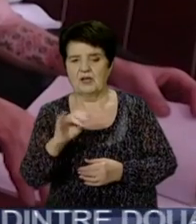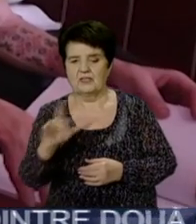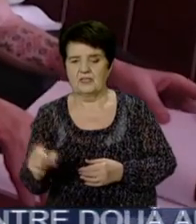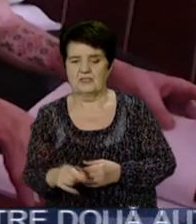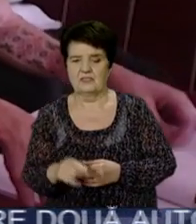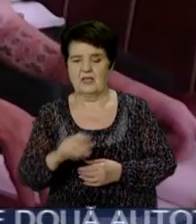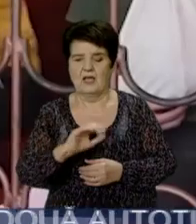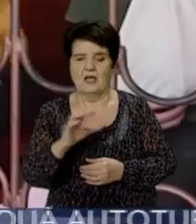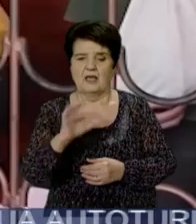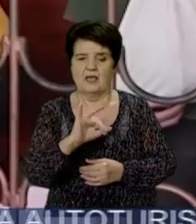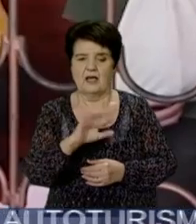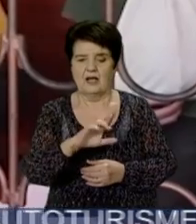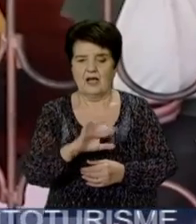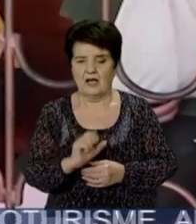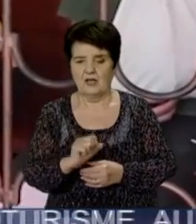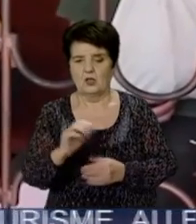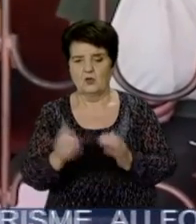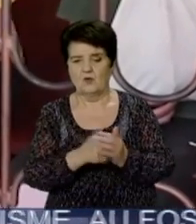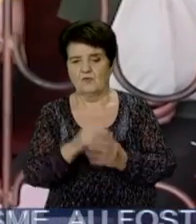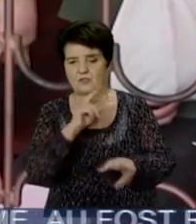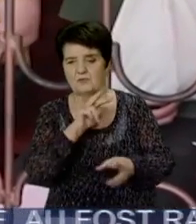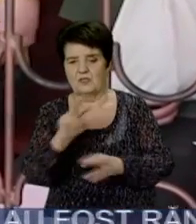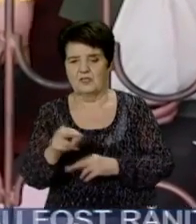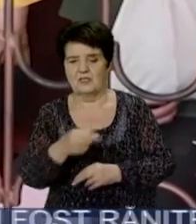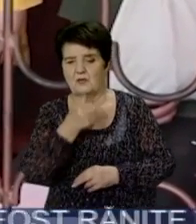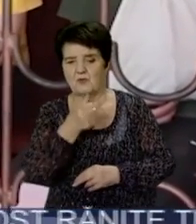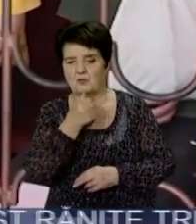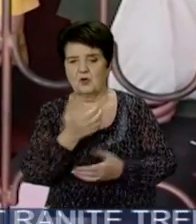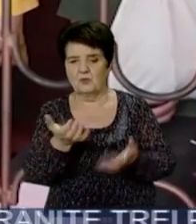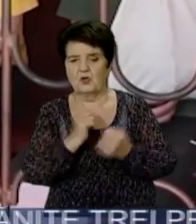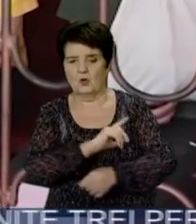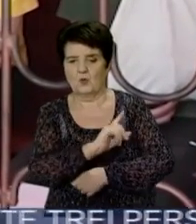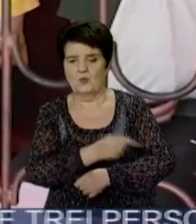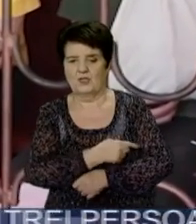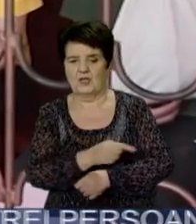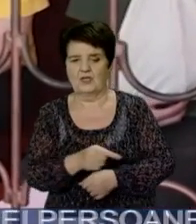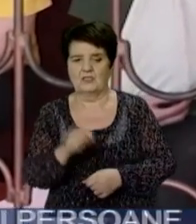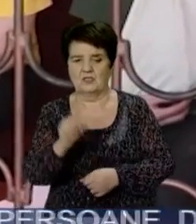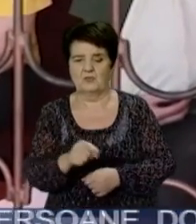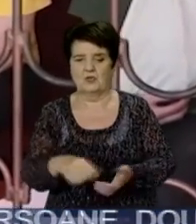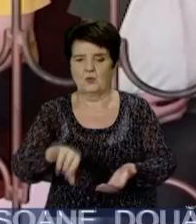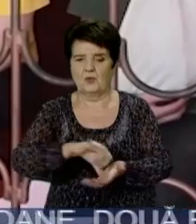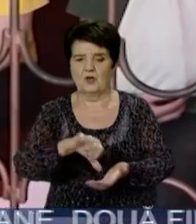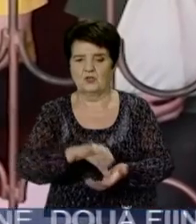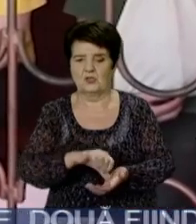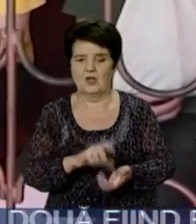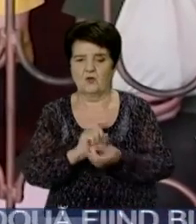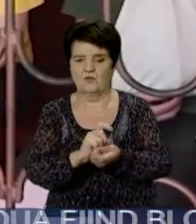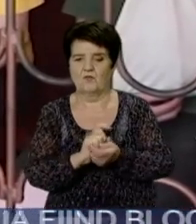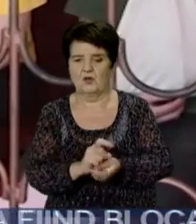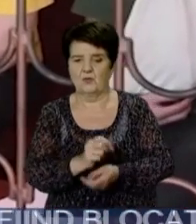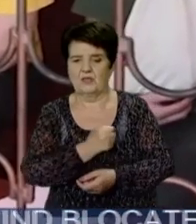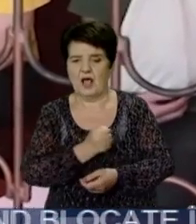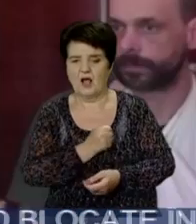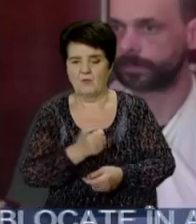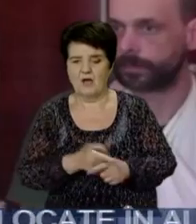agenției RIA Novosti, 3 dintre aceștia sunt urmăriți penal pentru tentativă de preluare cu forța a puterii și pentru participare la un conflict armat în